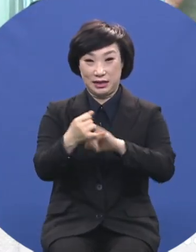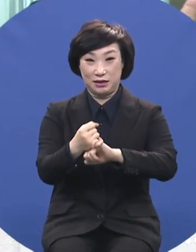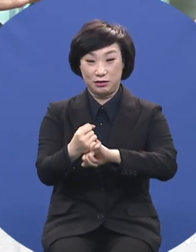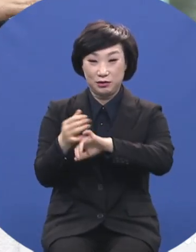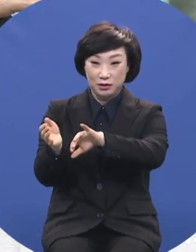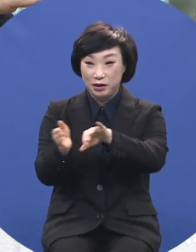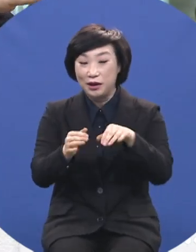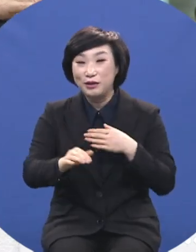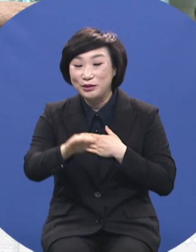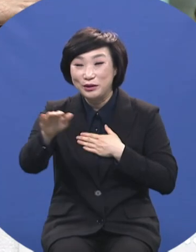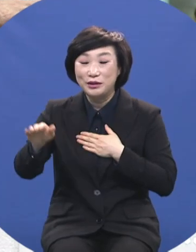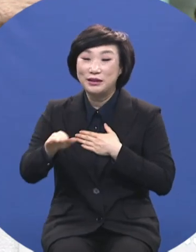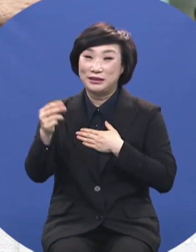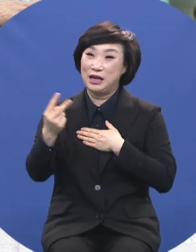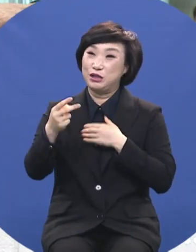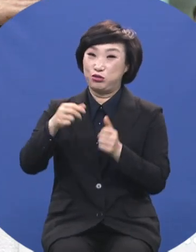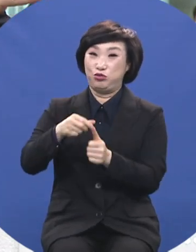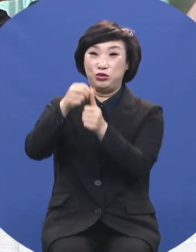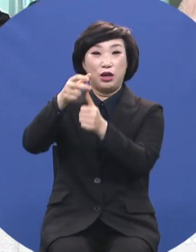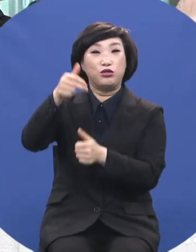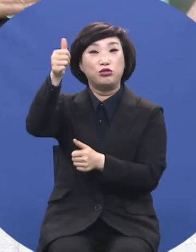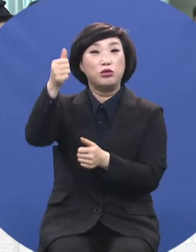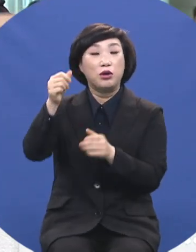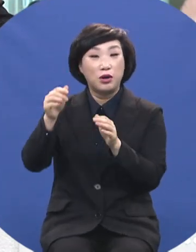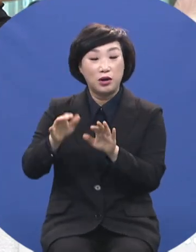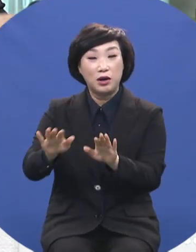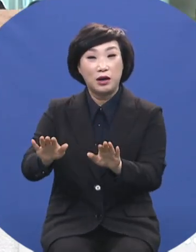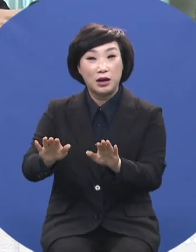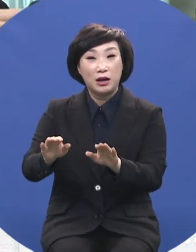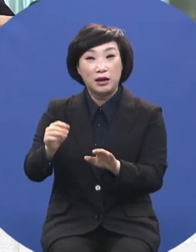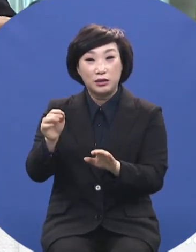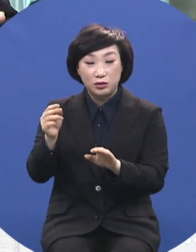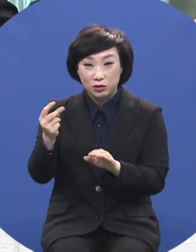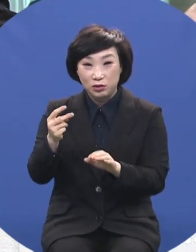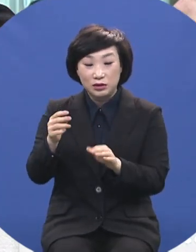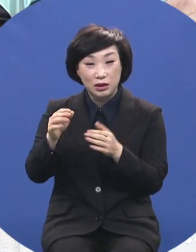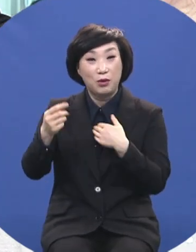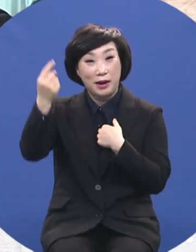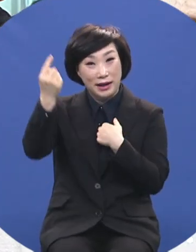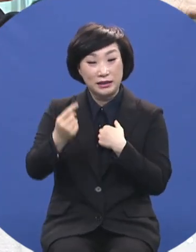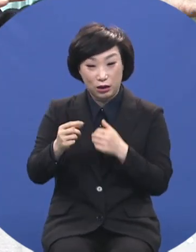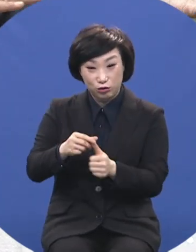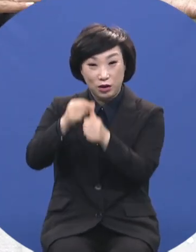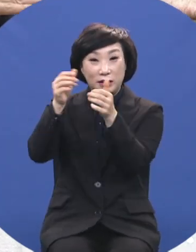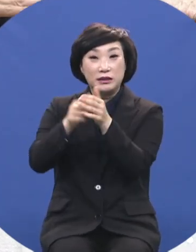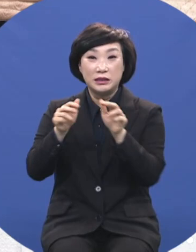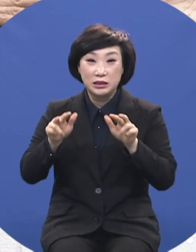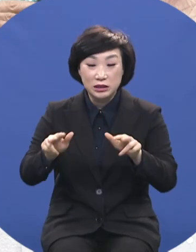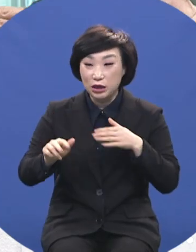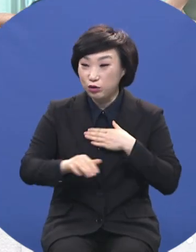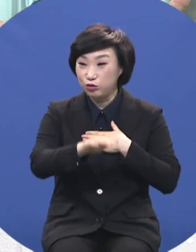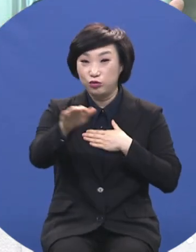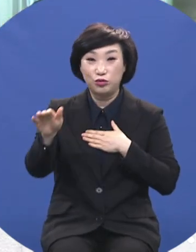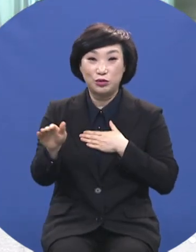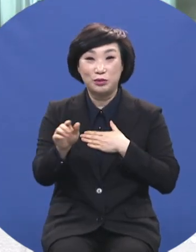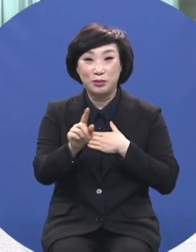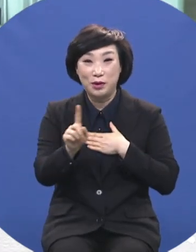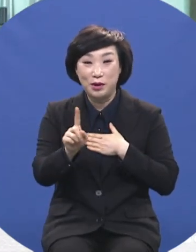우리는 다시 구세주가 아니라 구세주가 와서 나를 구원했으니 나는 이제는